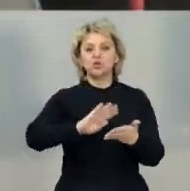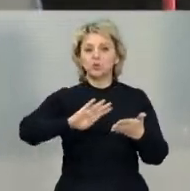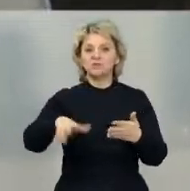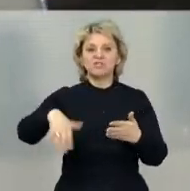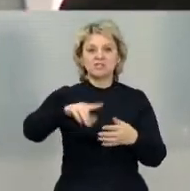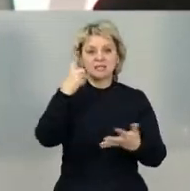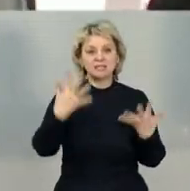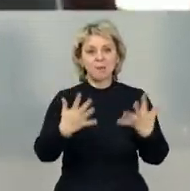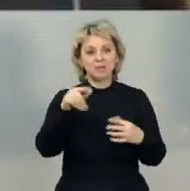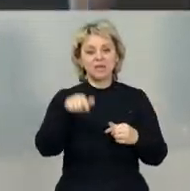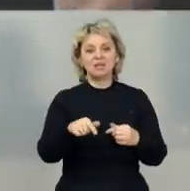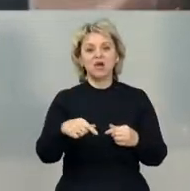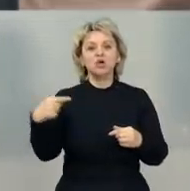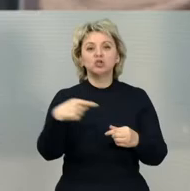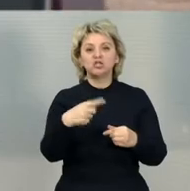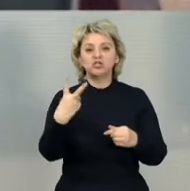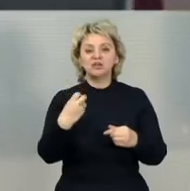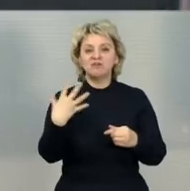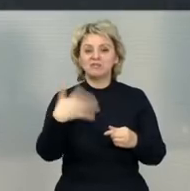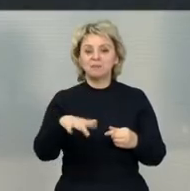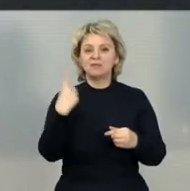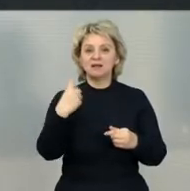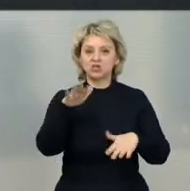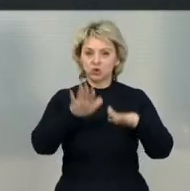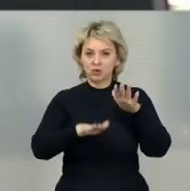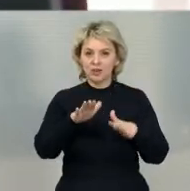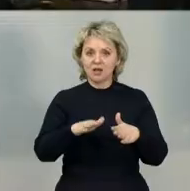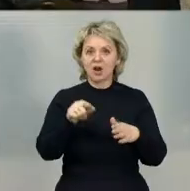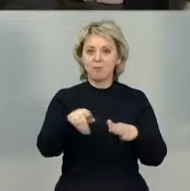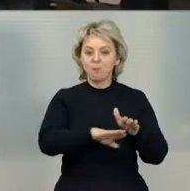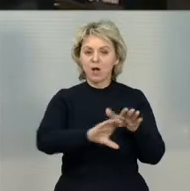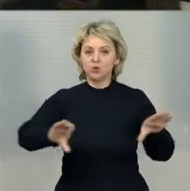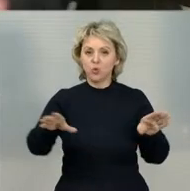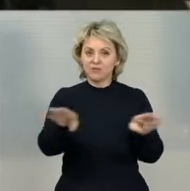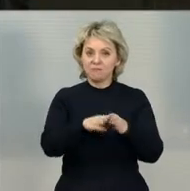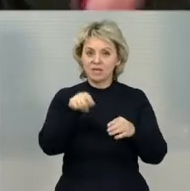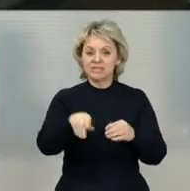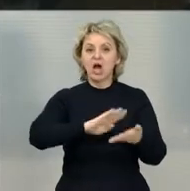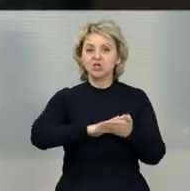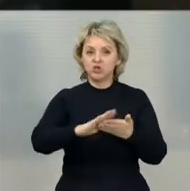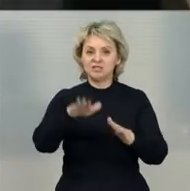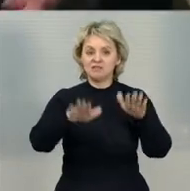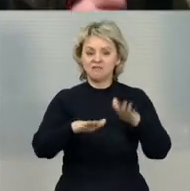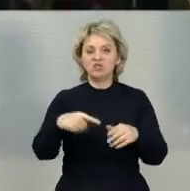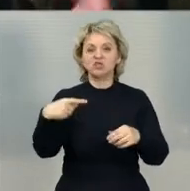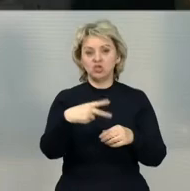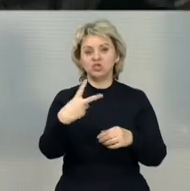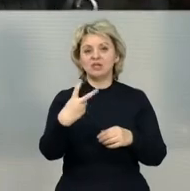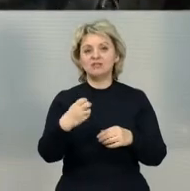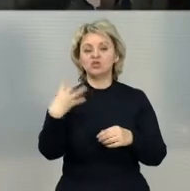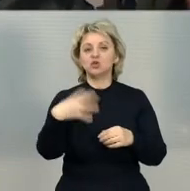устраняют все сомнения. 1251 килограмм с поддоном, а без него чистый вес Пасхи